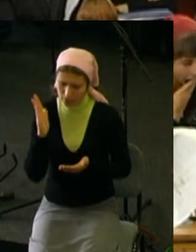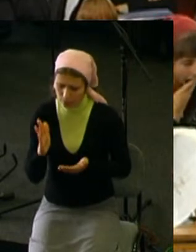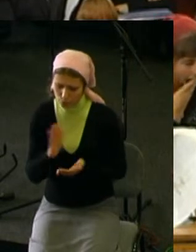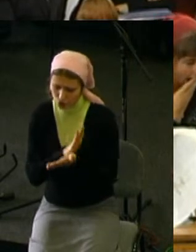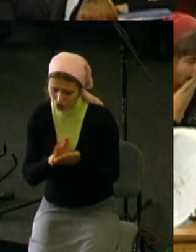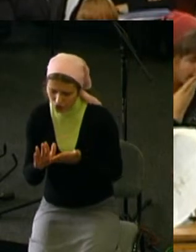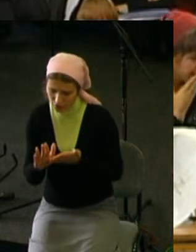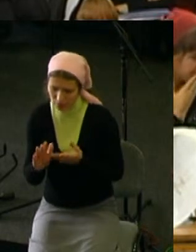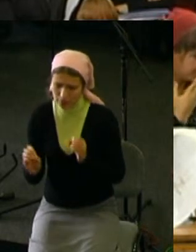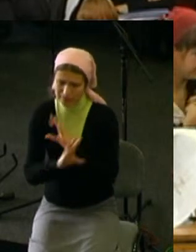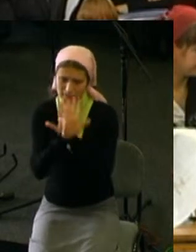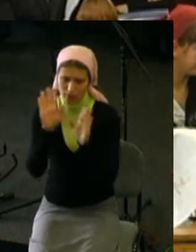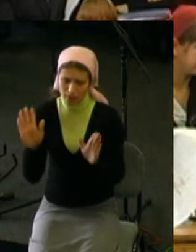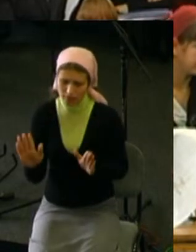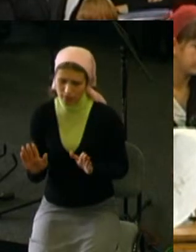чистим